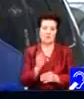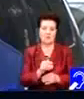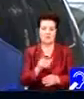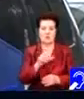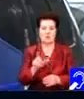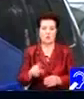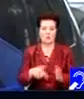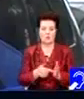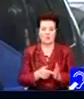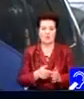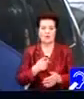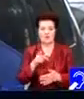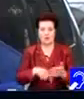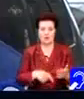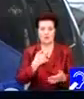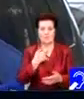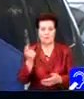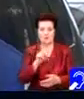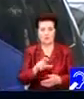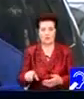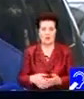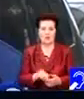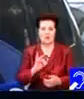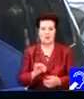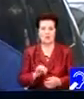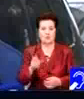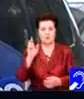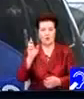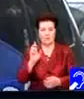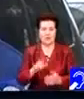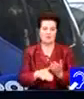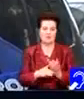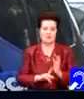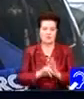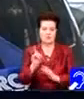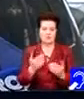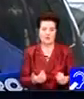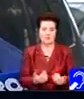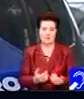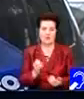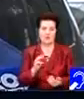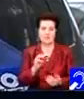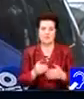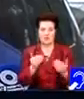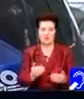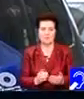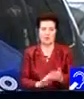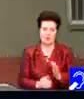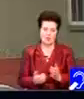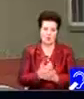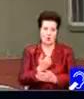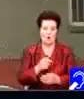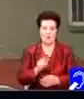toți chișinăuienii, să ieșim la vot. Eu am încredere în votul chișinăuienilor. Și, cu Doamne ajută, astăzi începem o etapă nouă pentru